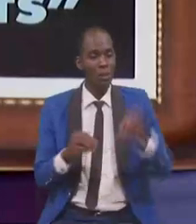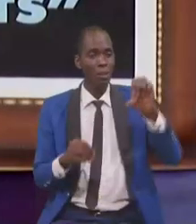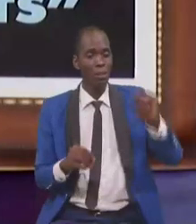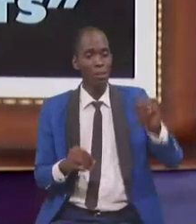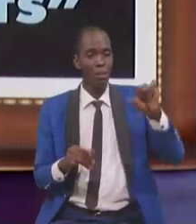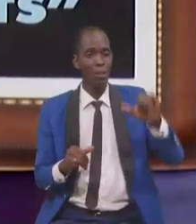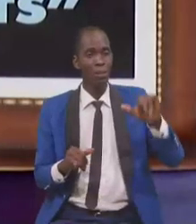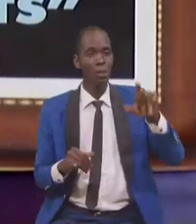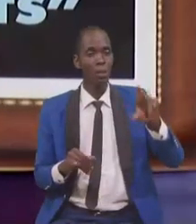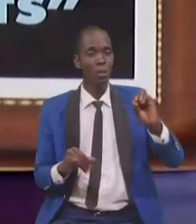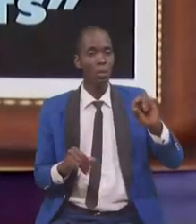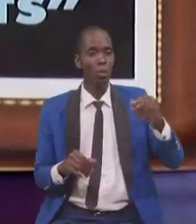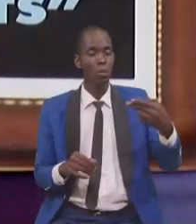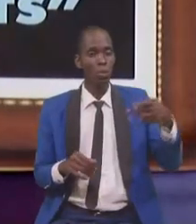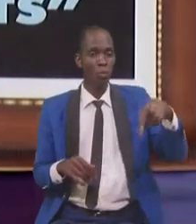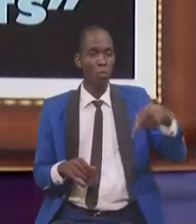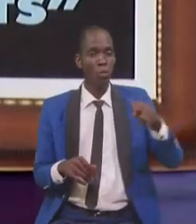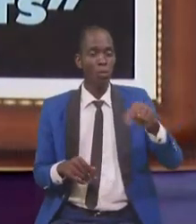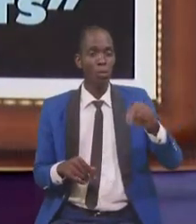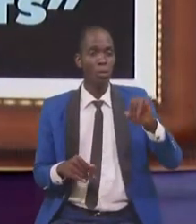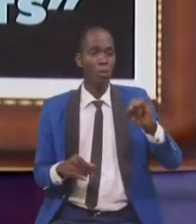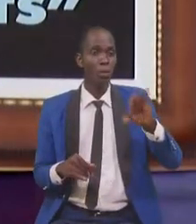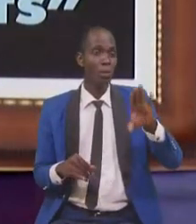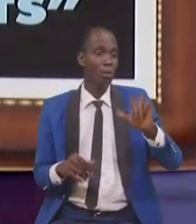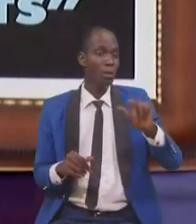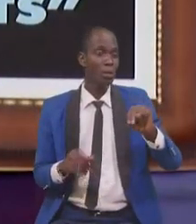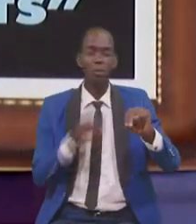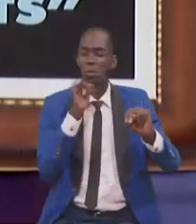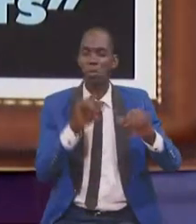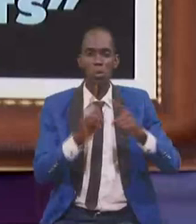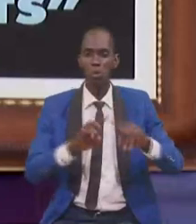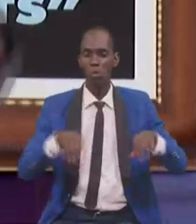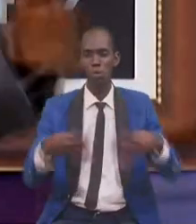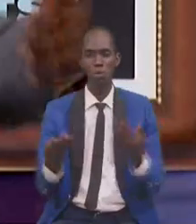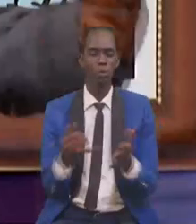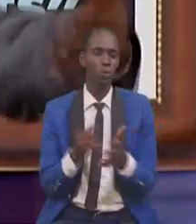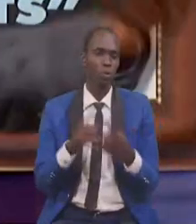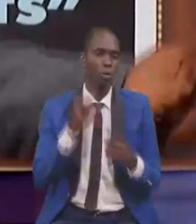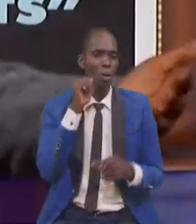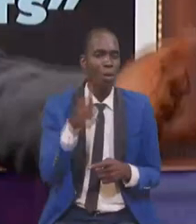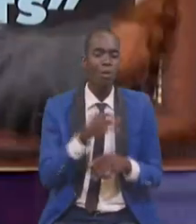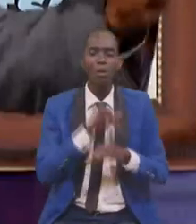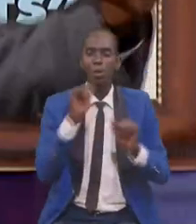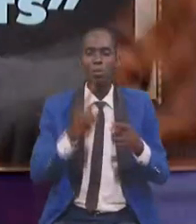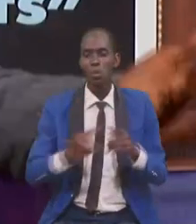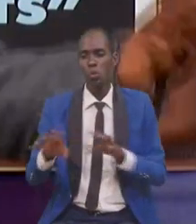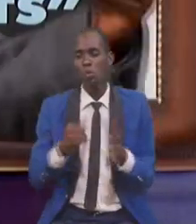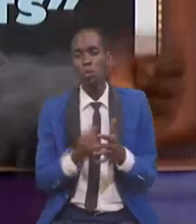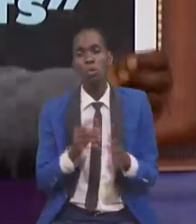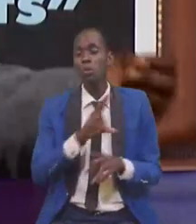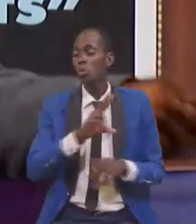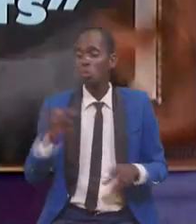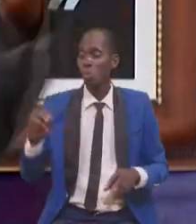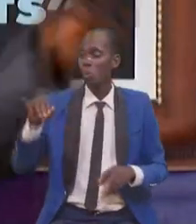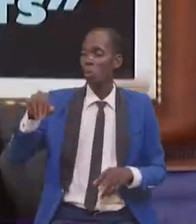docteur dans sa communauté syro-phénicienne ne peut résoudre. C'est une grande faveur,